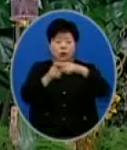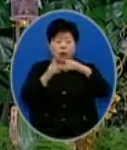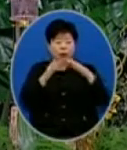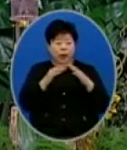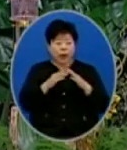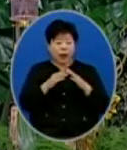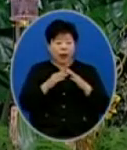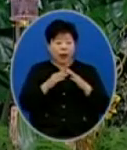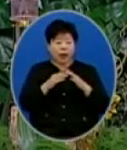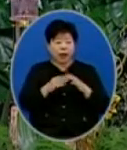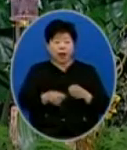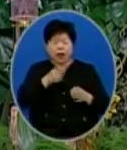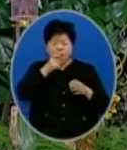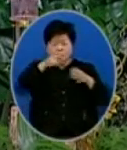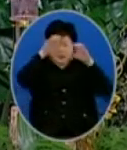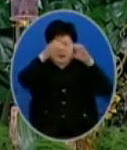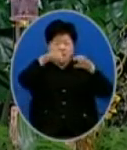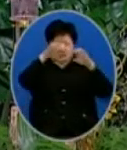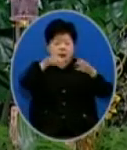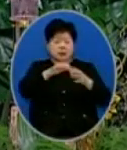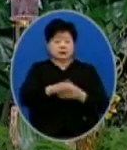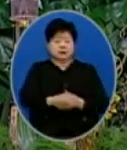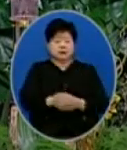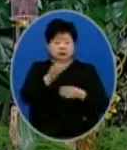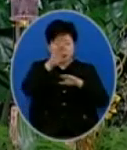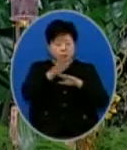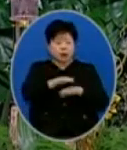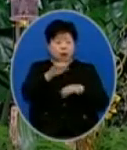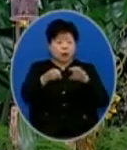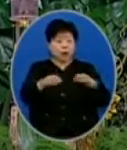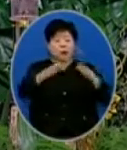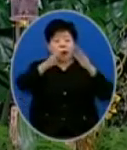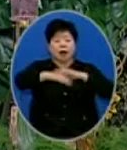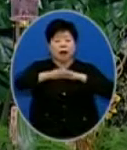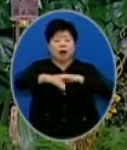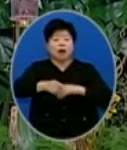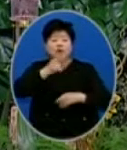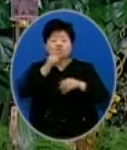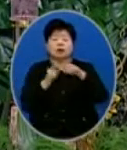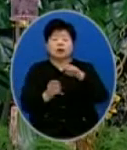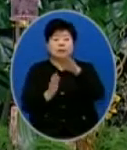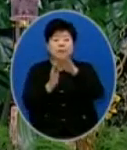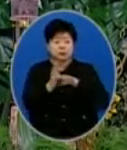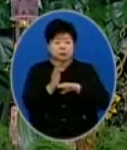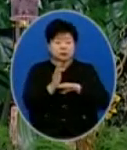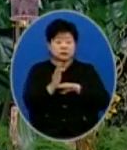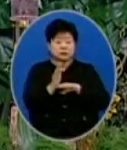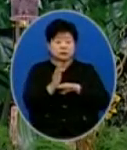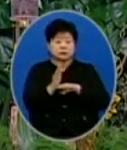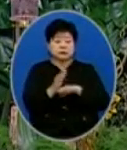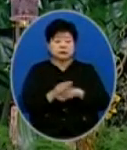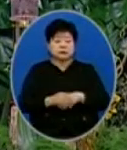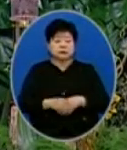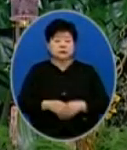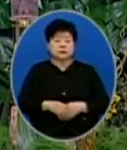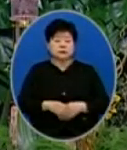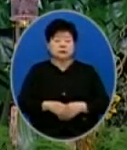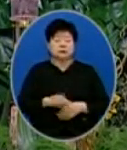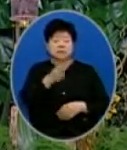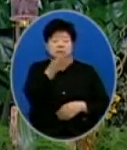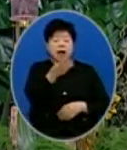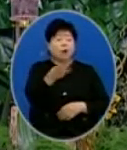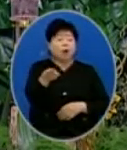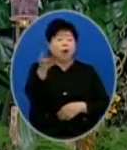집중 포가 내려 가지고 예배당과 교관이 다 물에 잠겼는데 피해액이 입출만 5천 달러니까 약